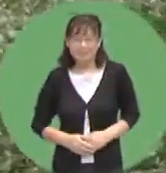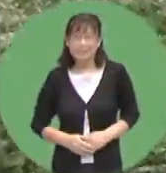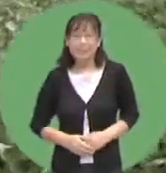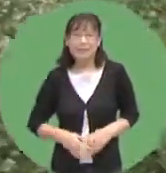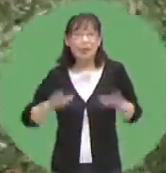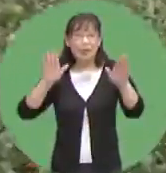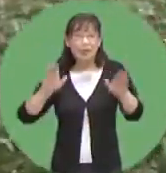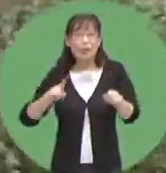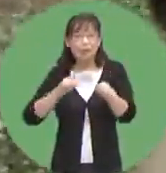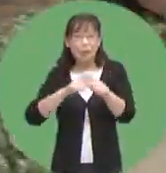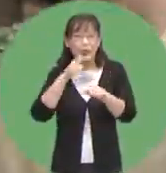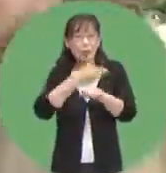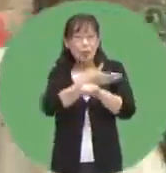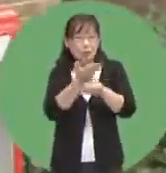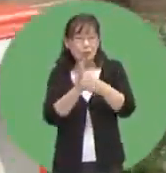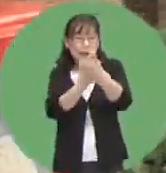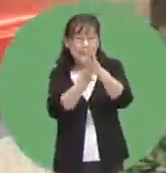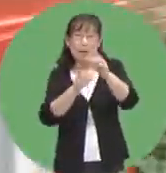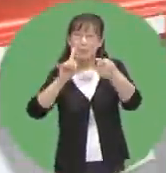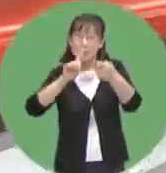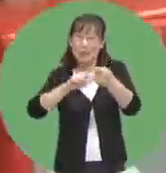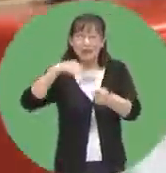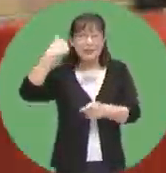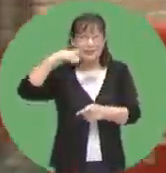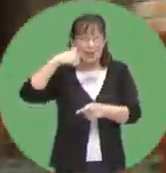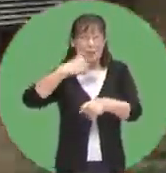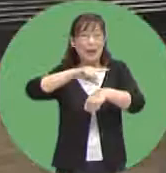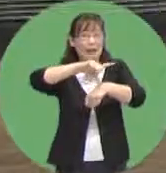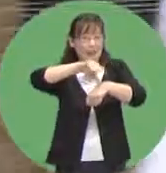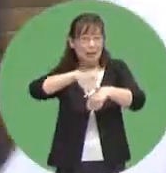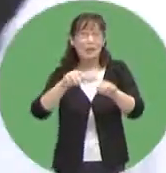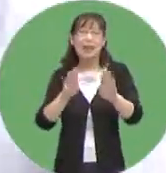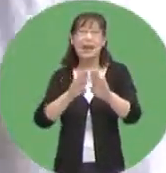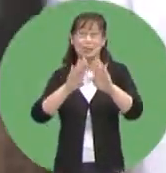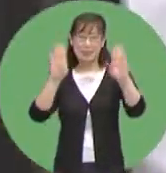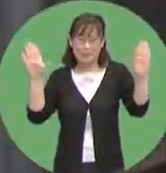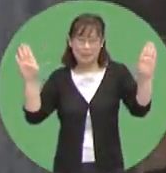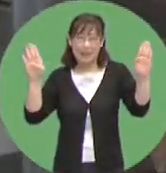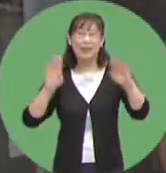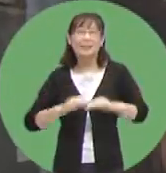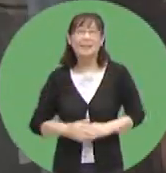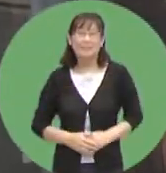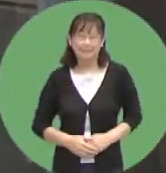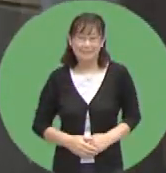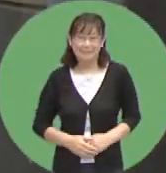今年も徳島県版サマータイム泡夏時間が始まりました。